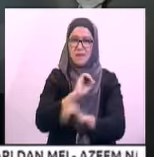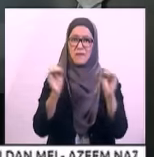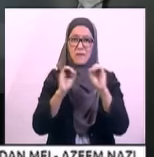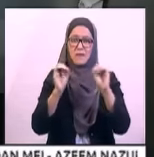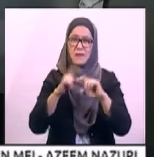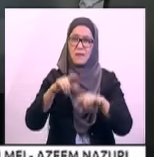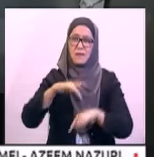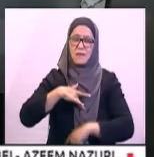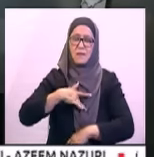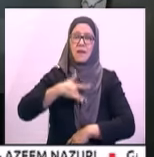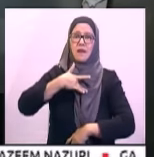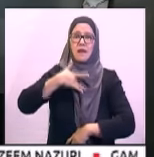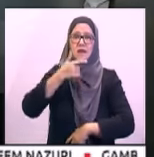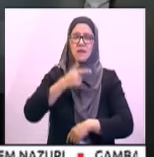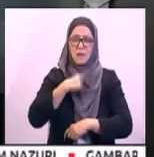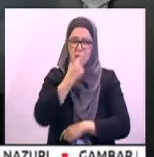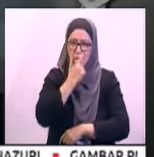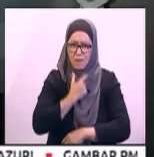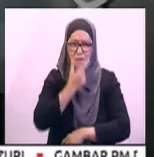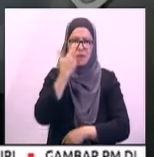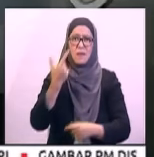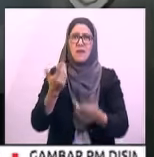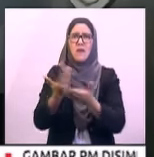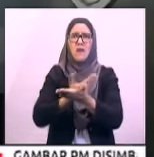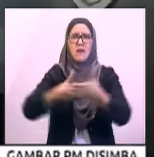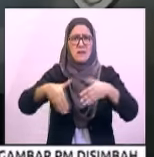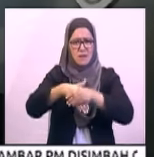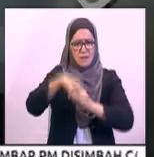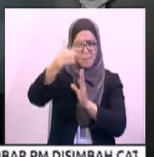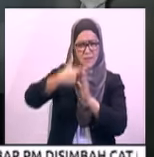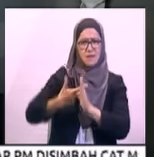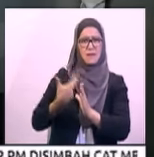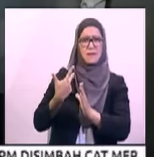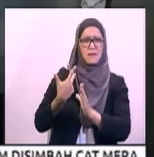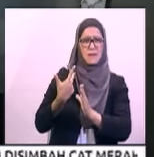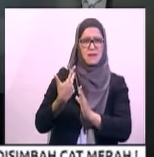Rasa tu sedih lah sebab saya pun baru kahwin, dalam 3 bulan baru kahwin.